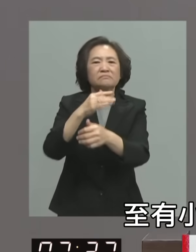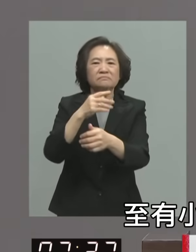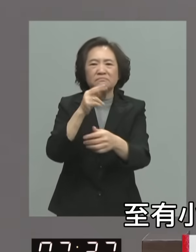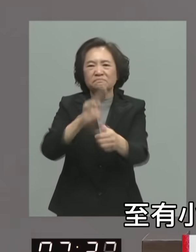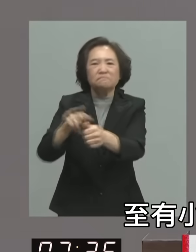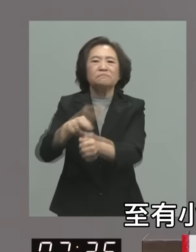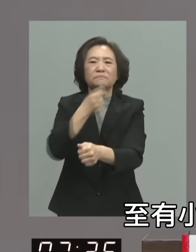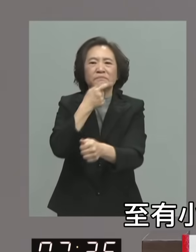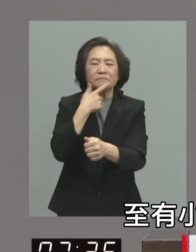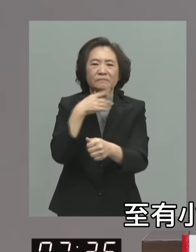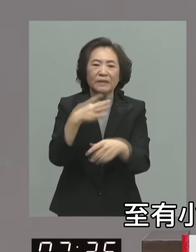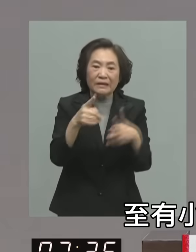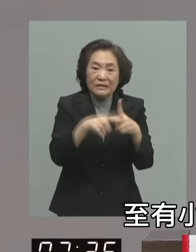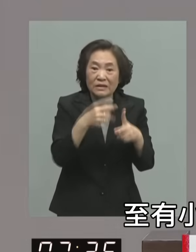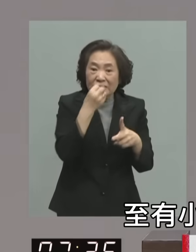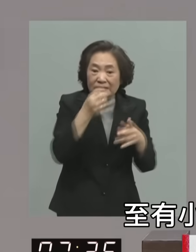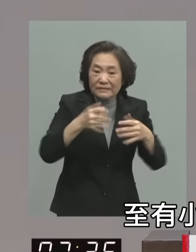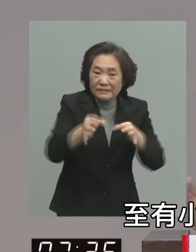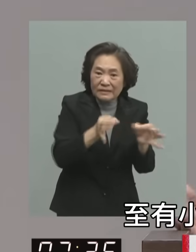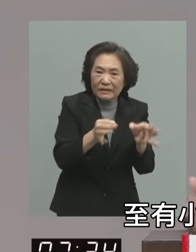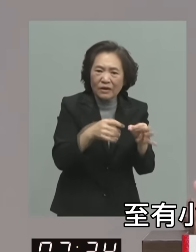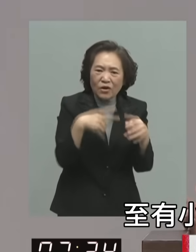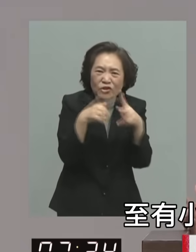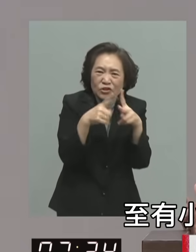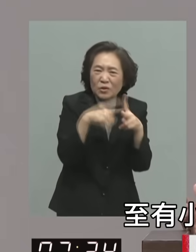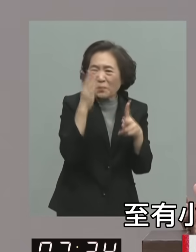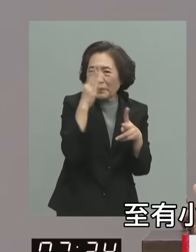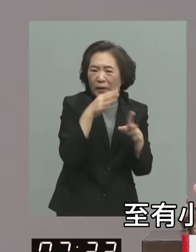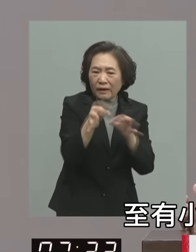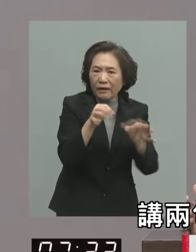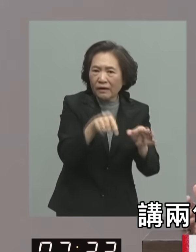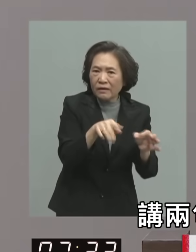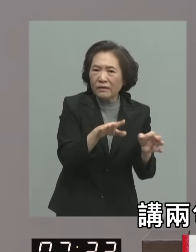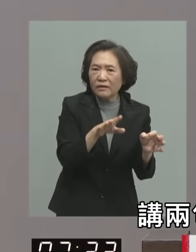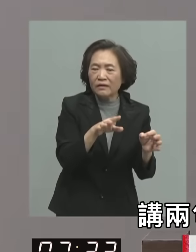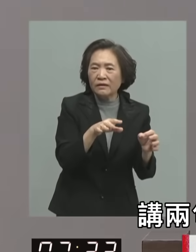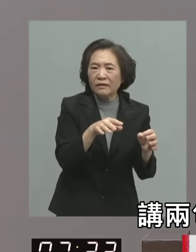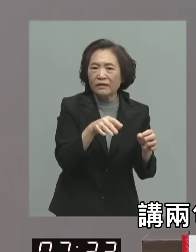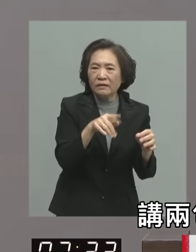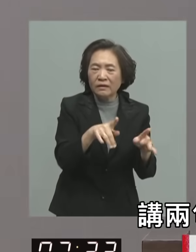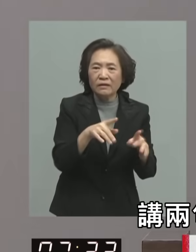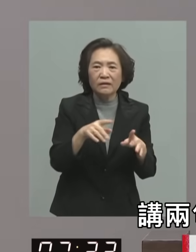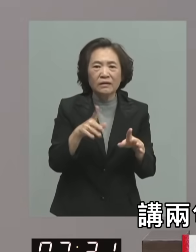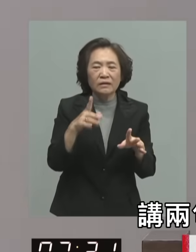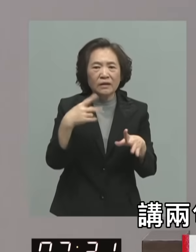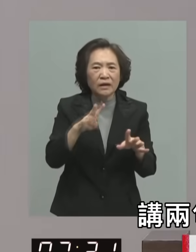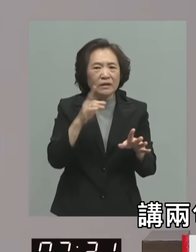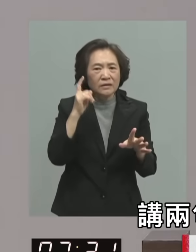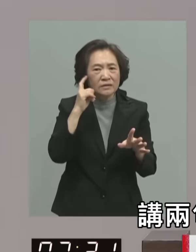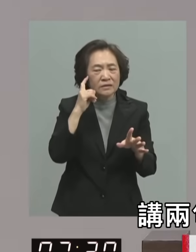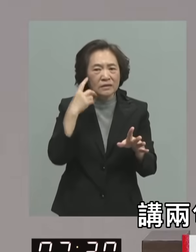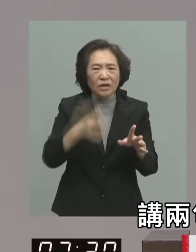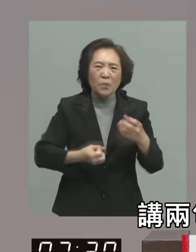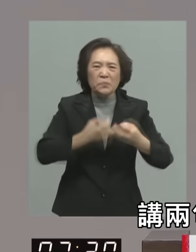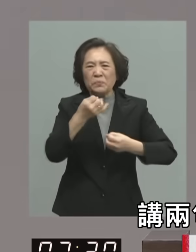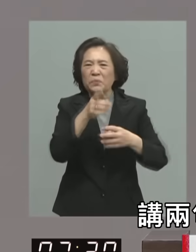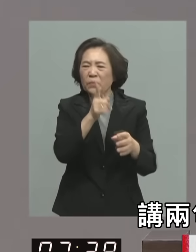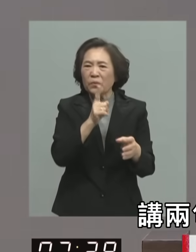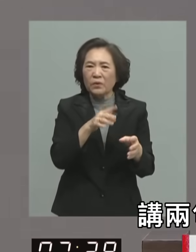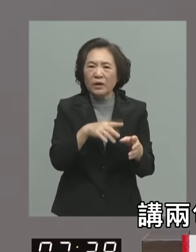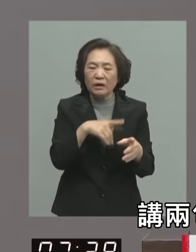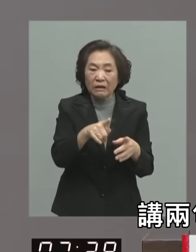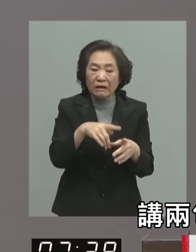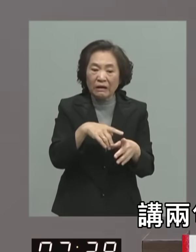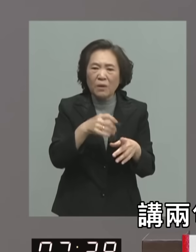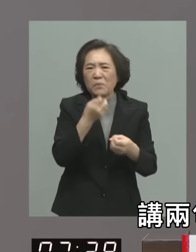有小吃店做一个小店的生意人，啊，讲两句牢骚话，啊，你嘛甲查水